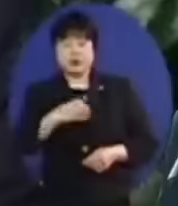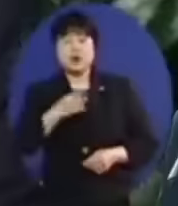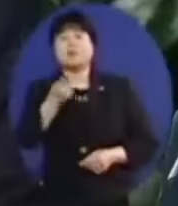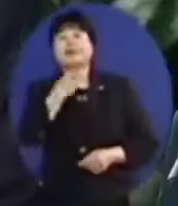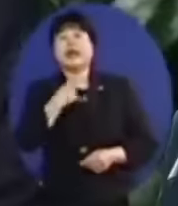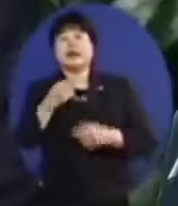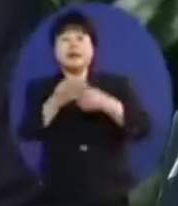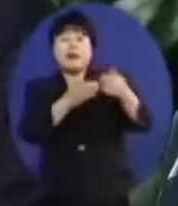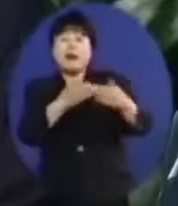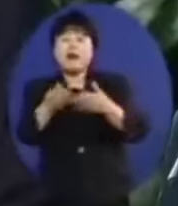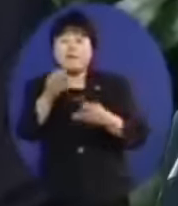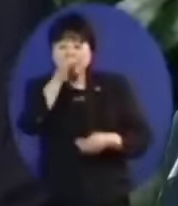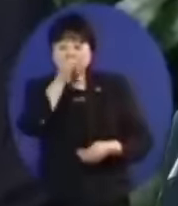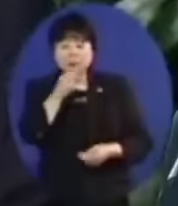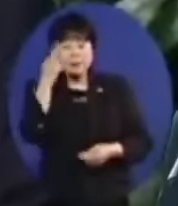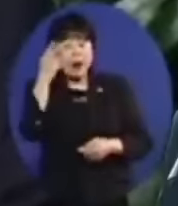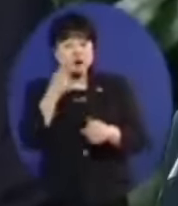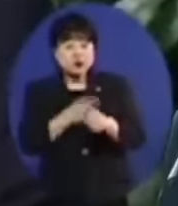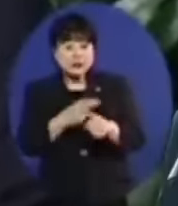없어요. 바울 선생이